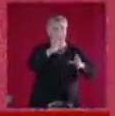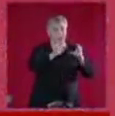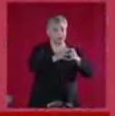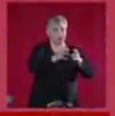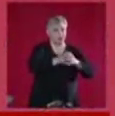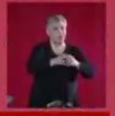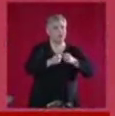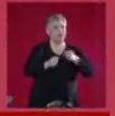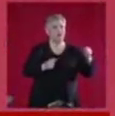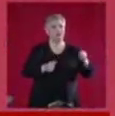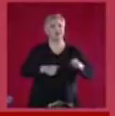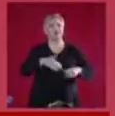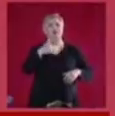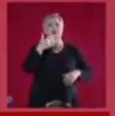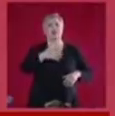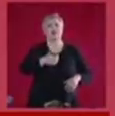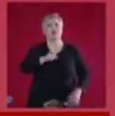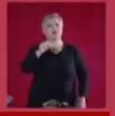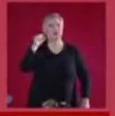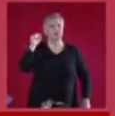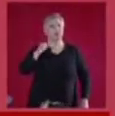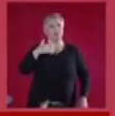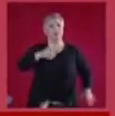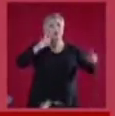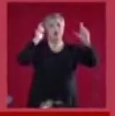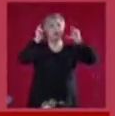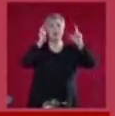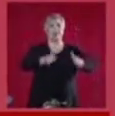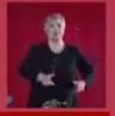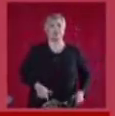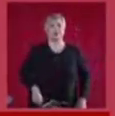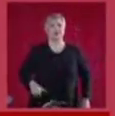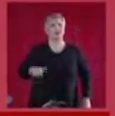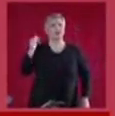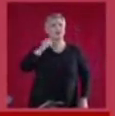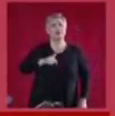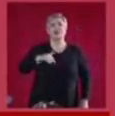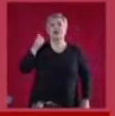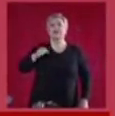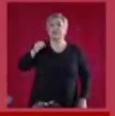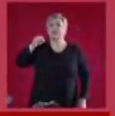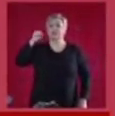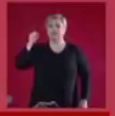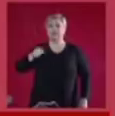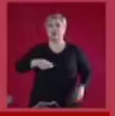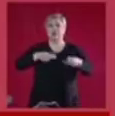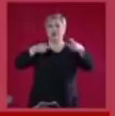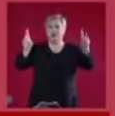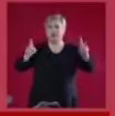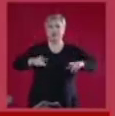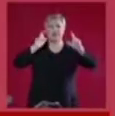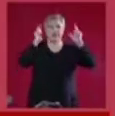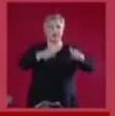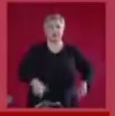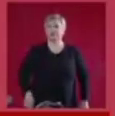αριστεράς οι δυνάμεις του σοσιαλισμού του δημοκρατικού σοσιαλισμού του σοσιαλισμού με δημοκρατία και ελευθερία αυτό μας μάθατε